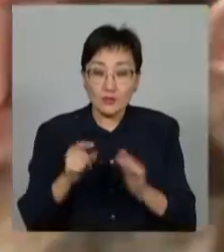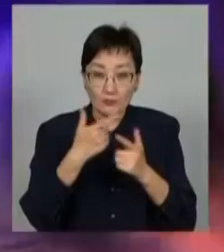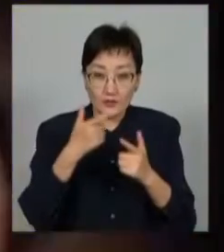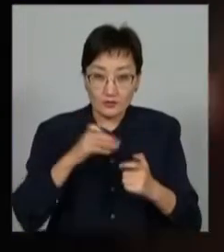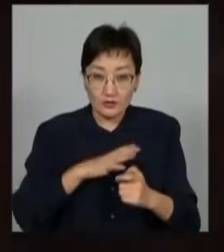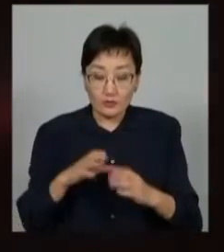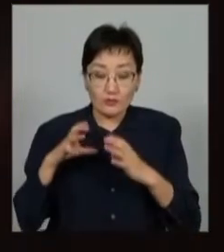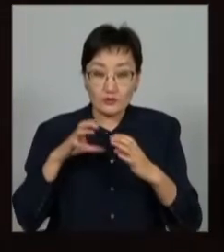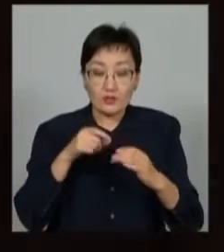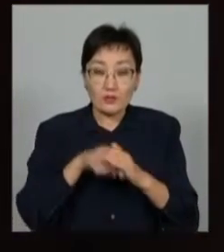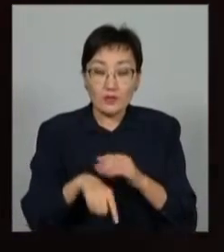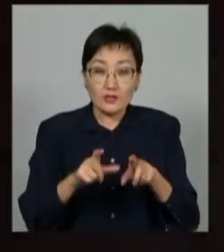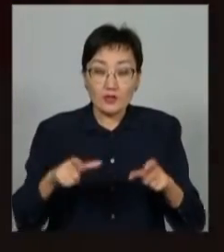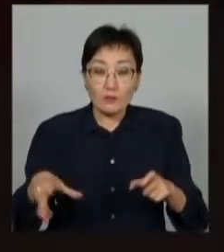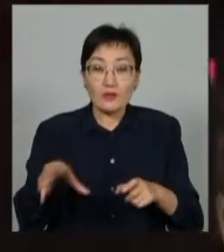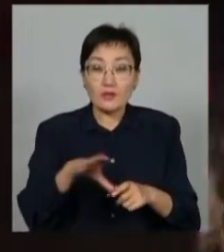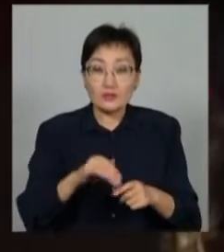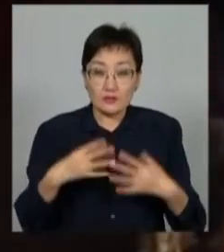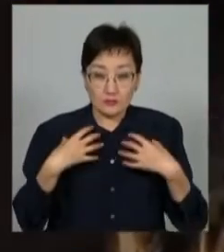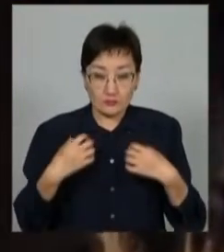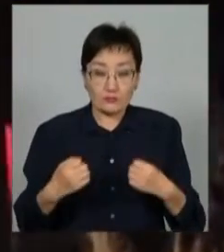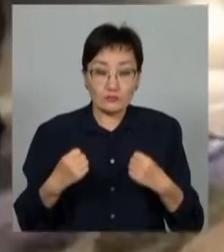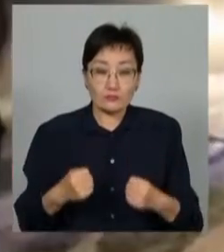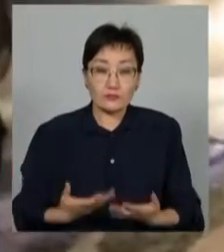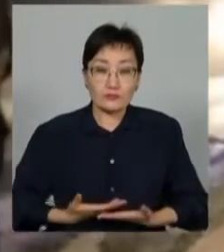мәлімдеді. Автобустағы жолаушылардың бәрі де ден аман.